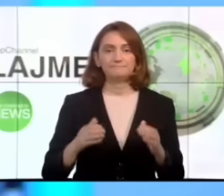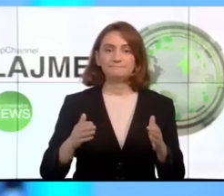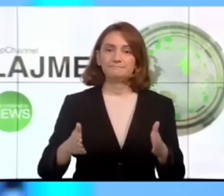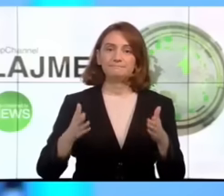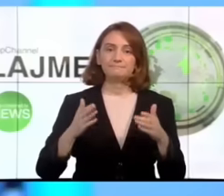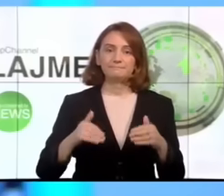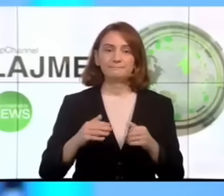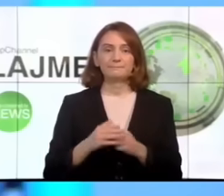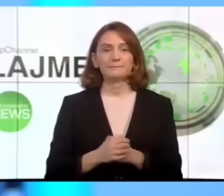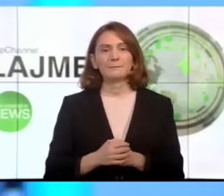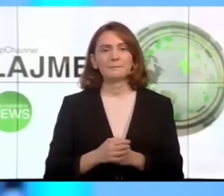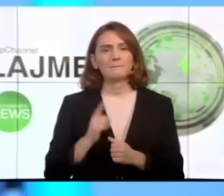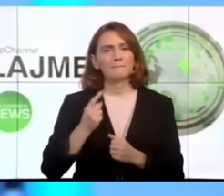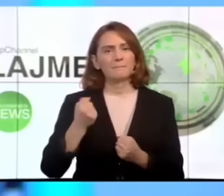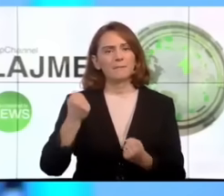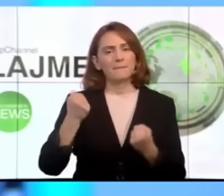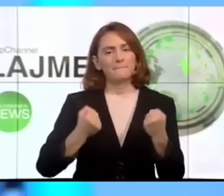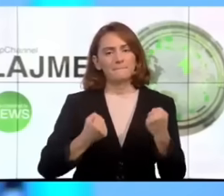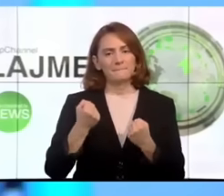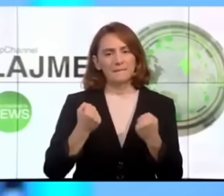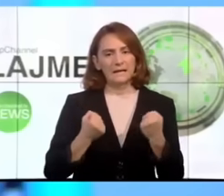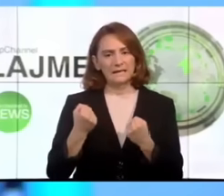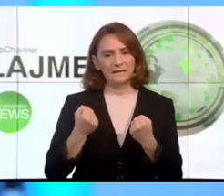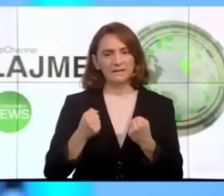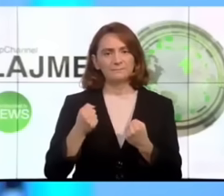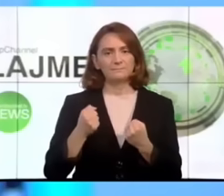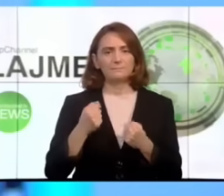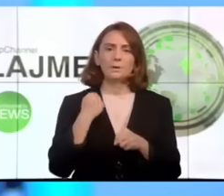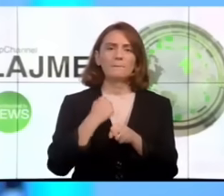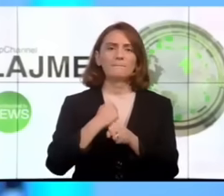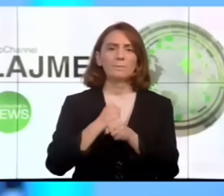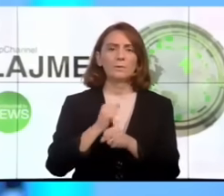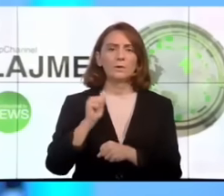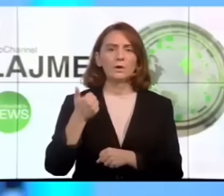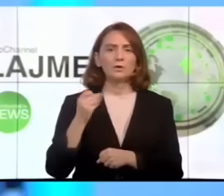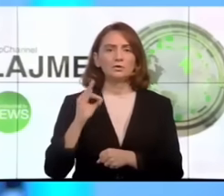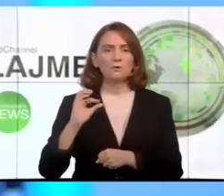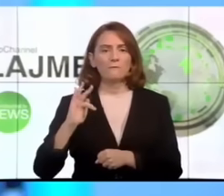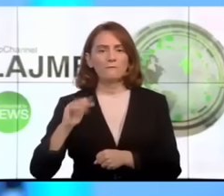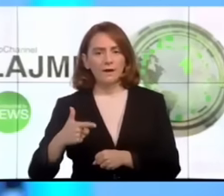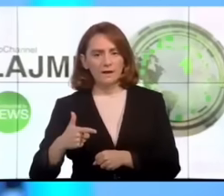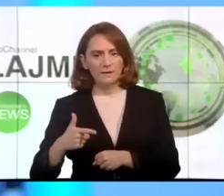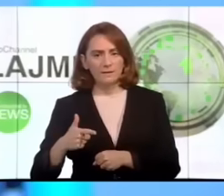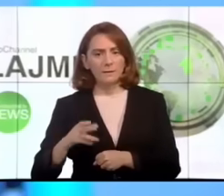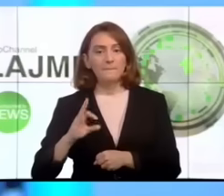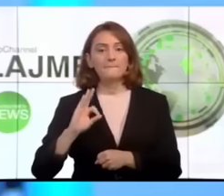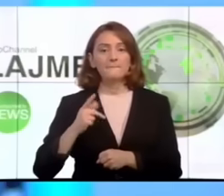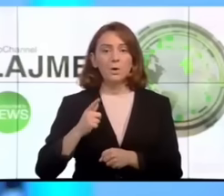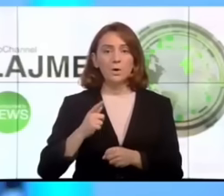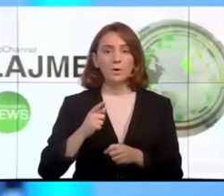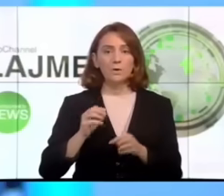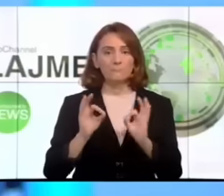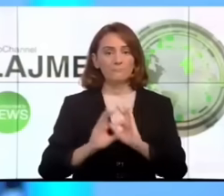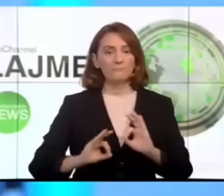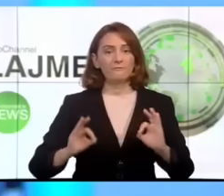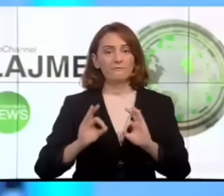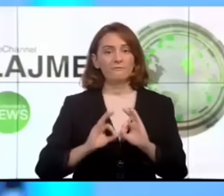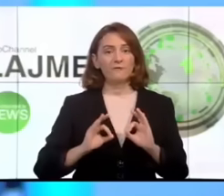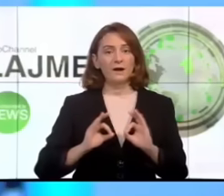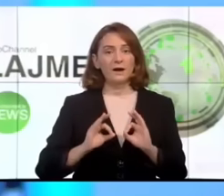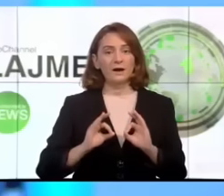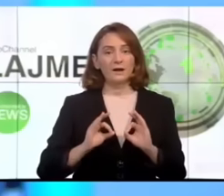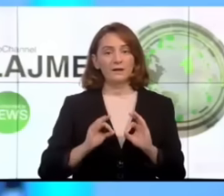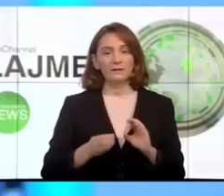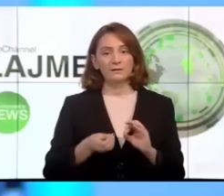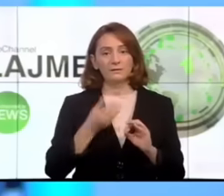Shoferi një mjeti taksi pa licencë në Shkodër humbi jetën pas një përleshje me kolegun e tij. Sherri ndodhi për një pasager që do